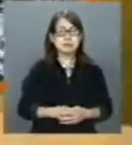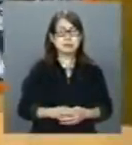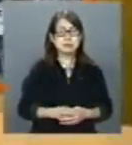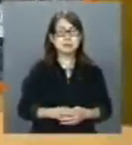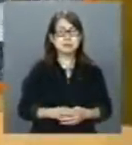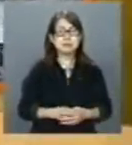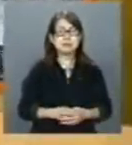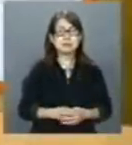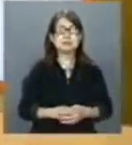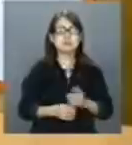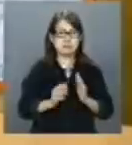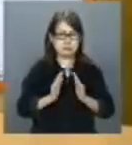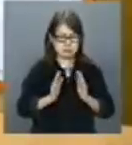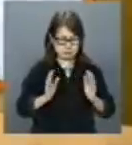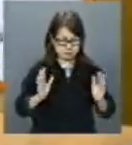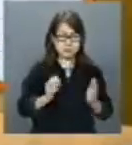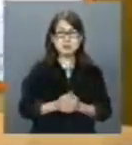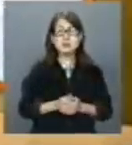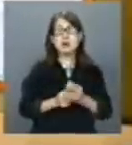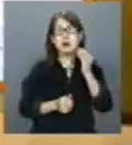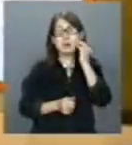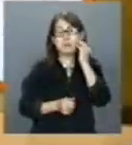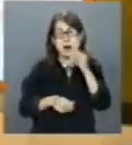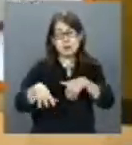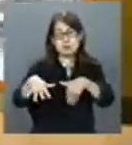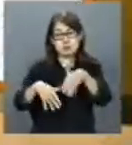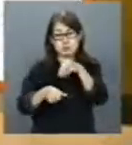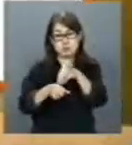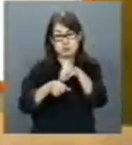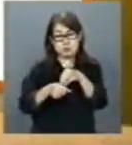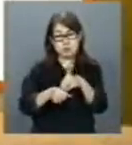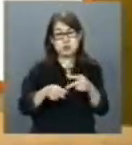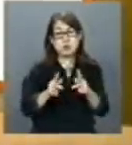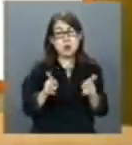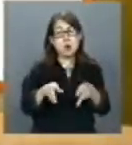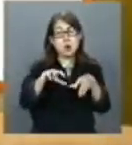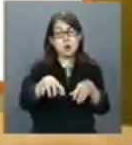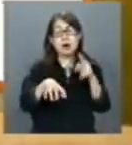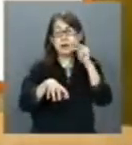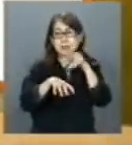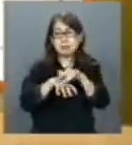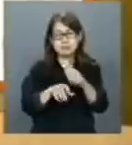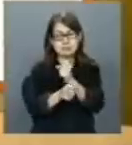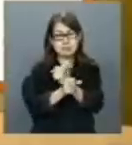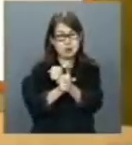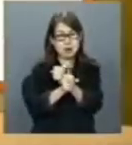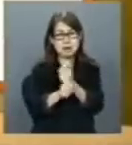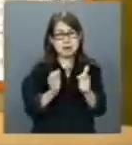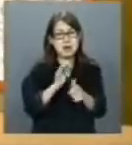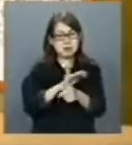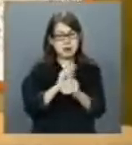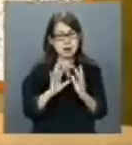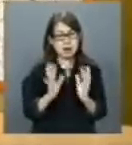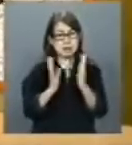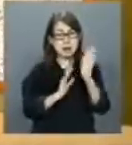ต้องขอบคุณคนที่อยู่บนเกาะทะลุนะครับที่ได้ช่วยการอนุรักษ์เต่ากระนะครับไม่ให้สูญหายไปจากท้องทะเลไทยนะครับและหากใครอยากเป็นส่วนหนึ่